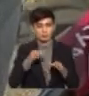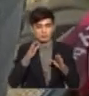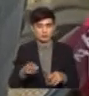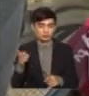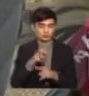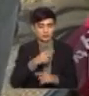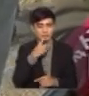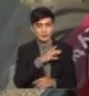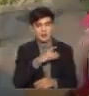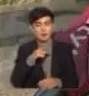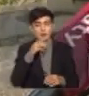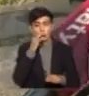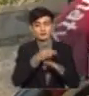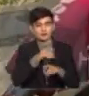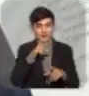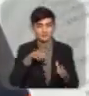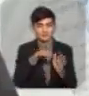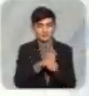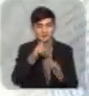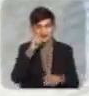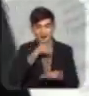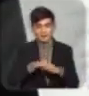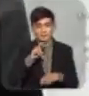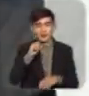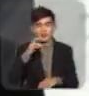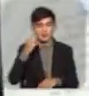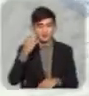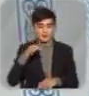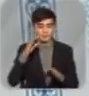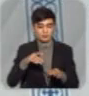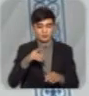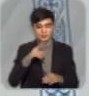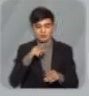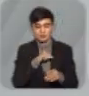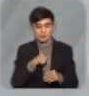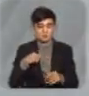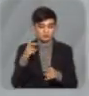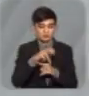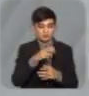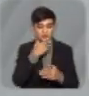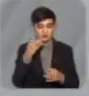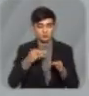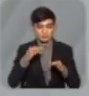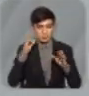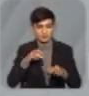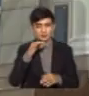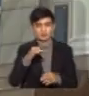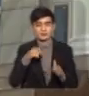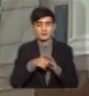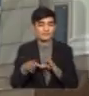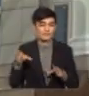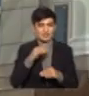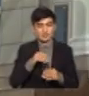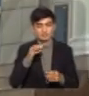Ал жауаптылар тізімінде бірінші тұрған Қарасай аудандық әкімдігі сот отырысына келмеді. Келесі отырысқа іске қатысты барлық азаматтың келуін